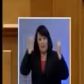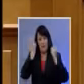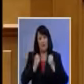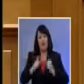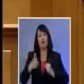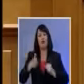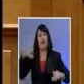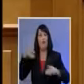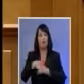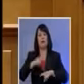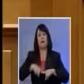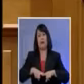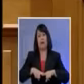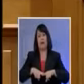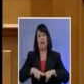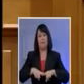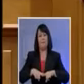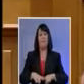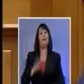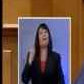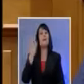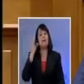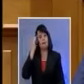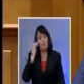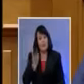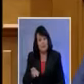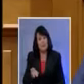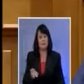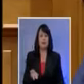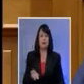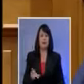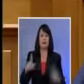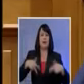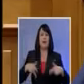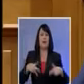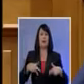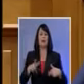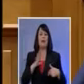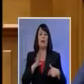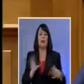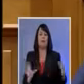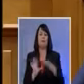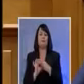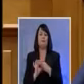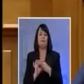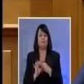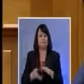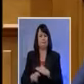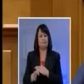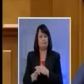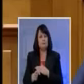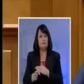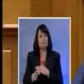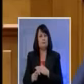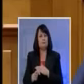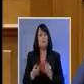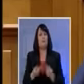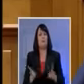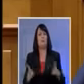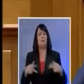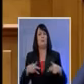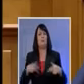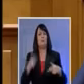χώρας. Με όσους είχαν μάθει να έχουν το κράτος πελάτη και να παίρνουν με τις ευλογίες των